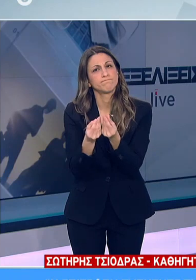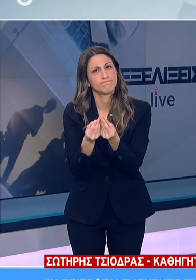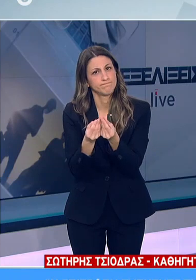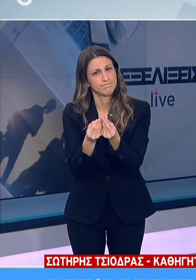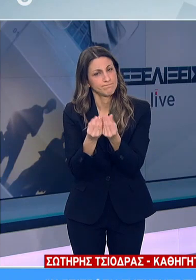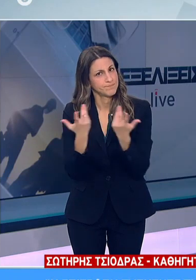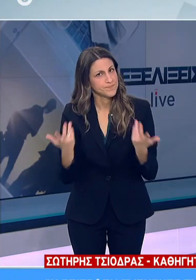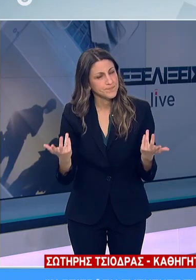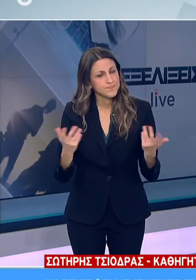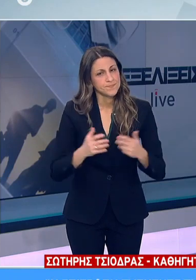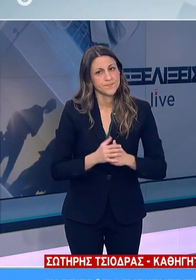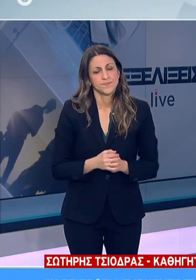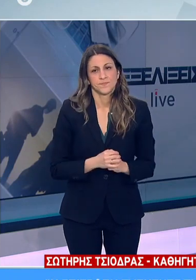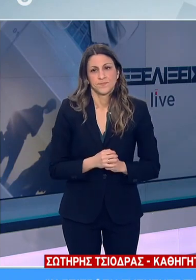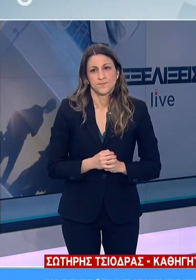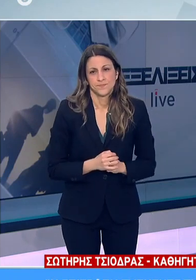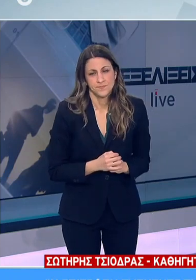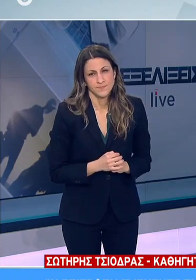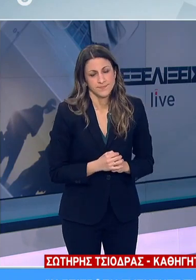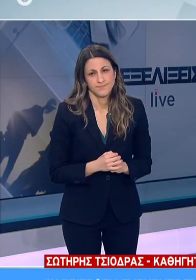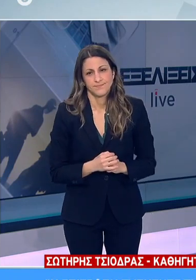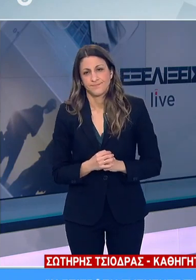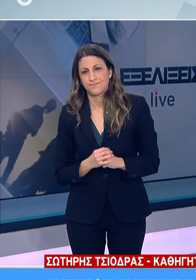Θέλουμε να μην κατά κάποιο τρόπο